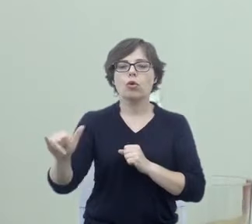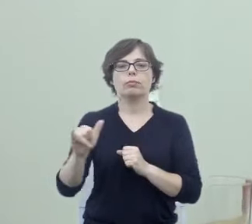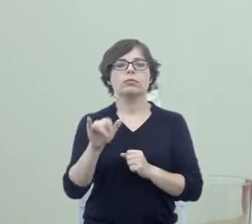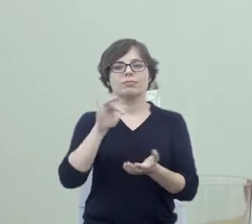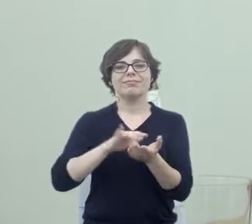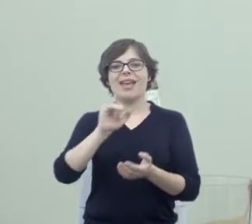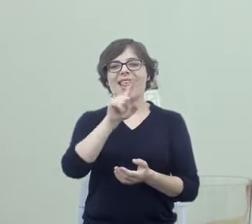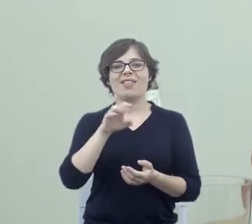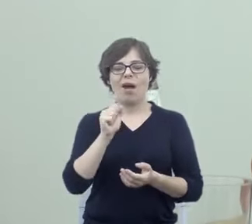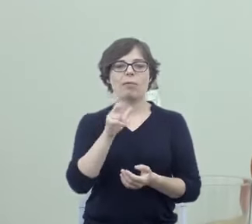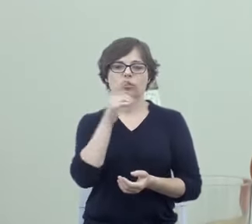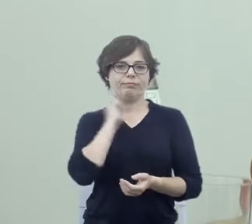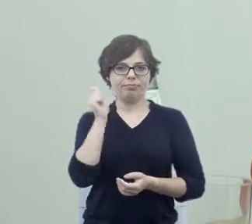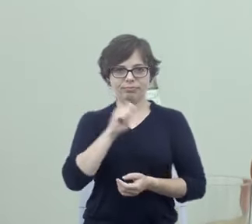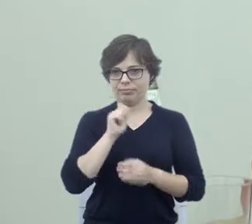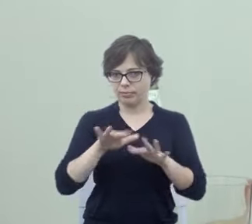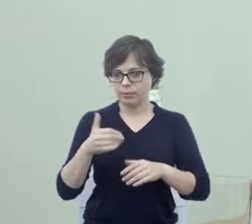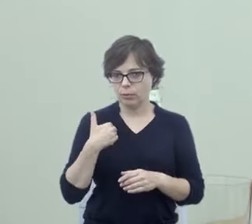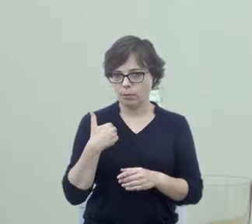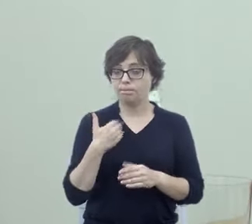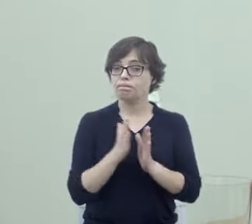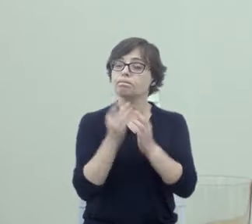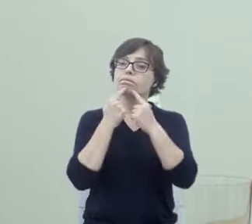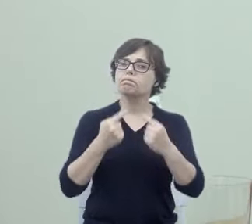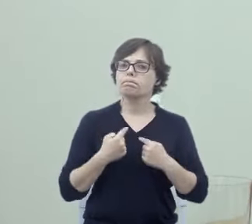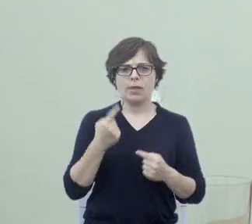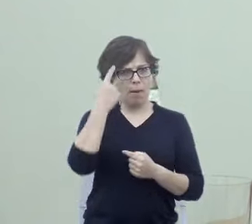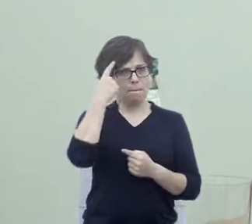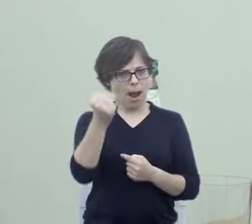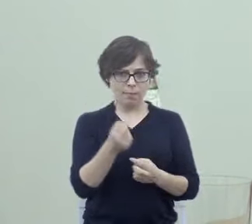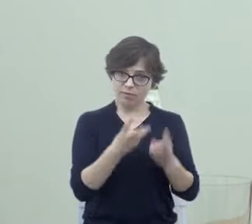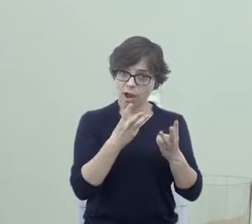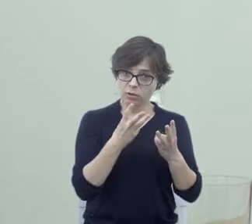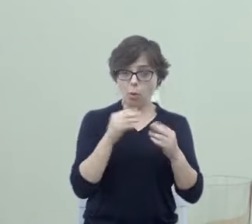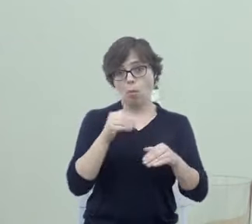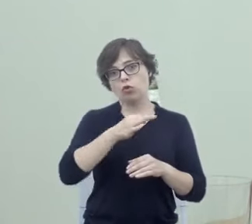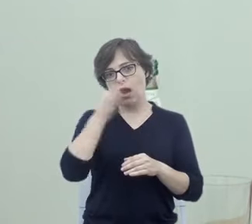Jedwabnem. Jak ważna jest pamięć i czy nie lepiej o tym zapomnieć?